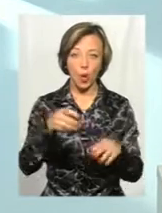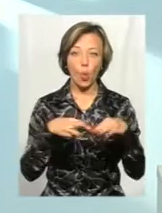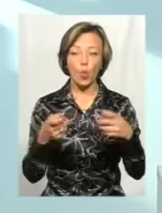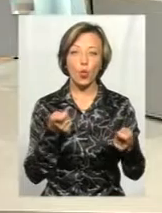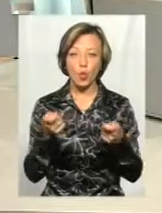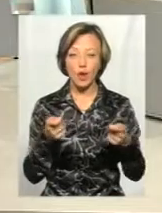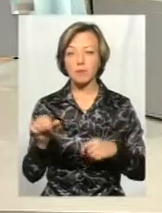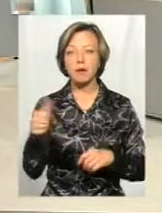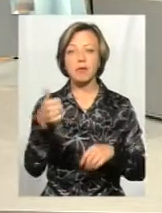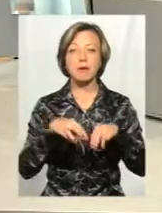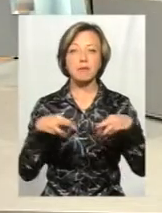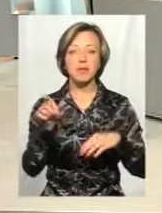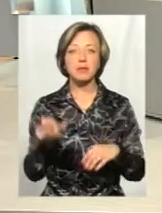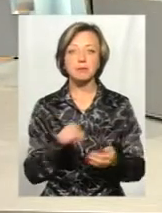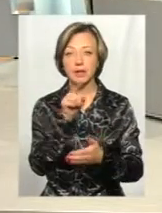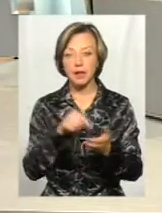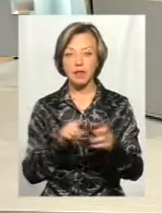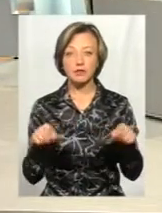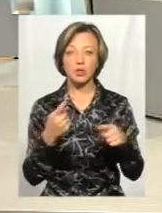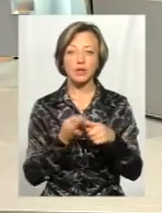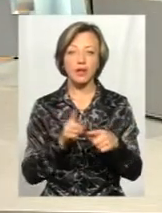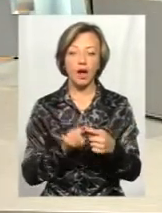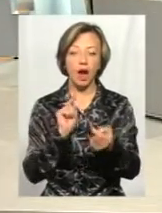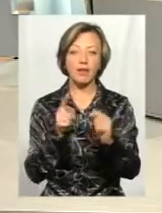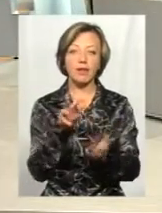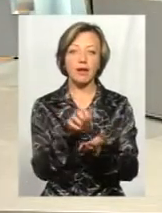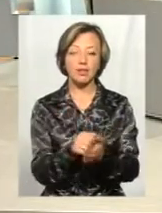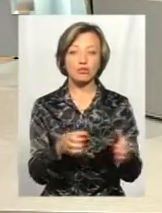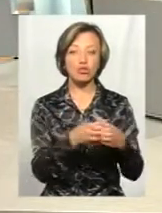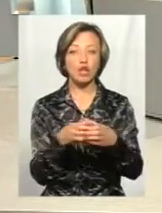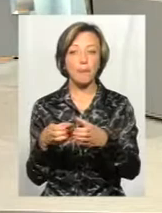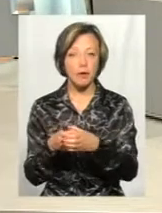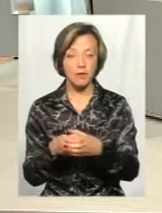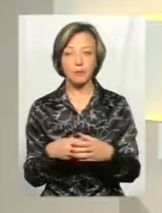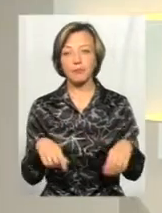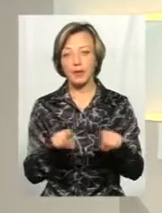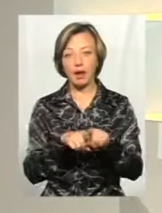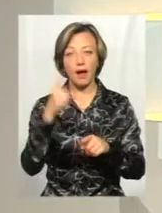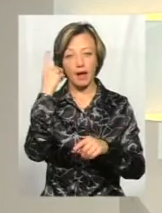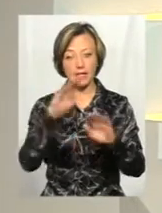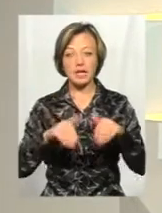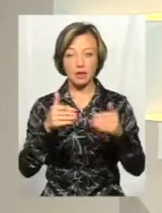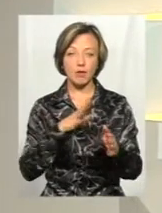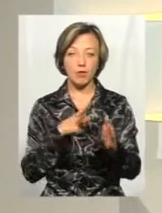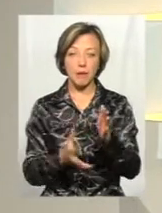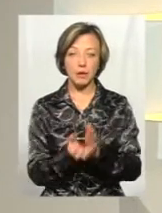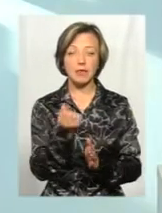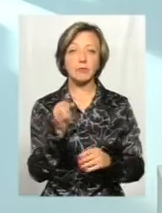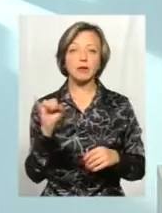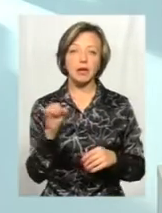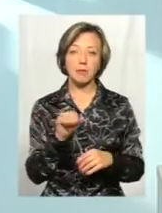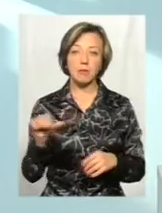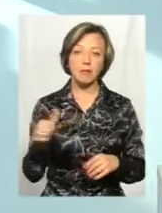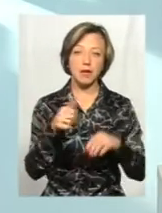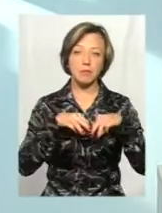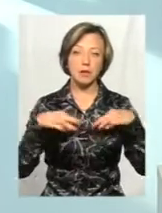перед прем'єр-міністром питання створення саме таких антирейдерських штабів. Така ініціатива була підтримана і